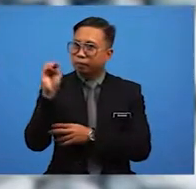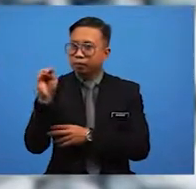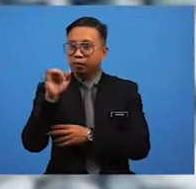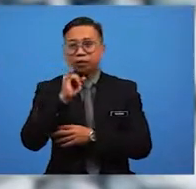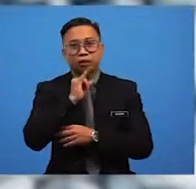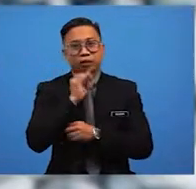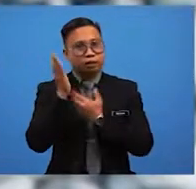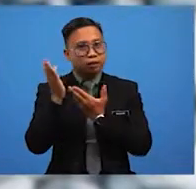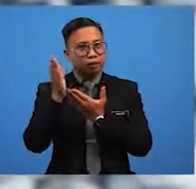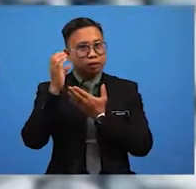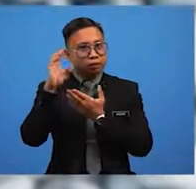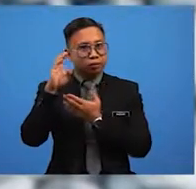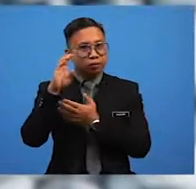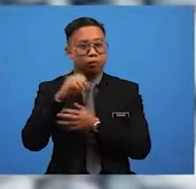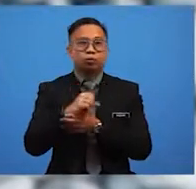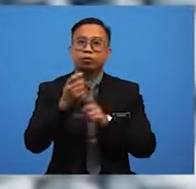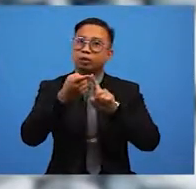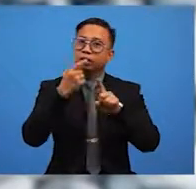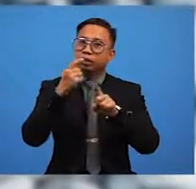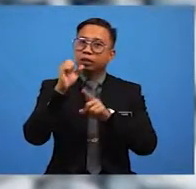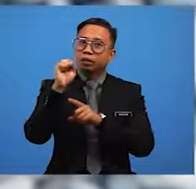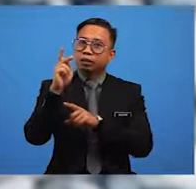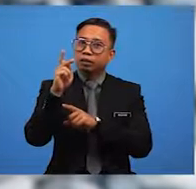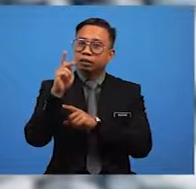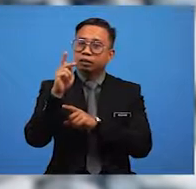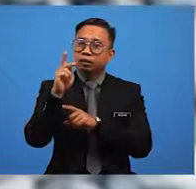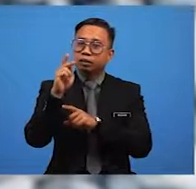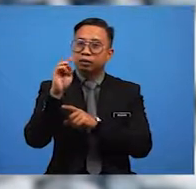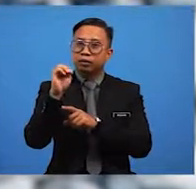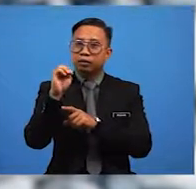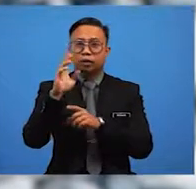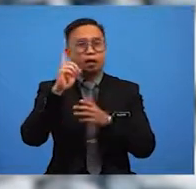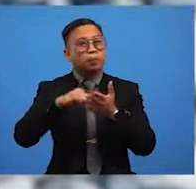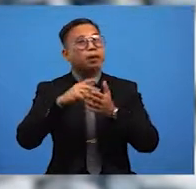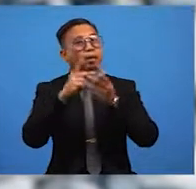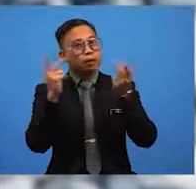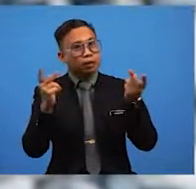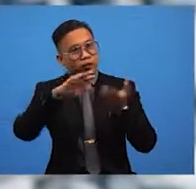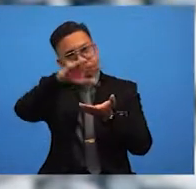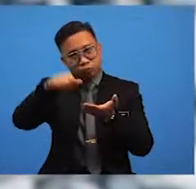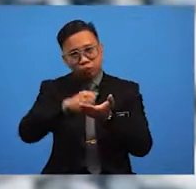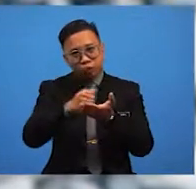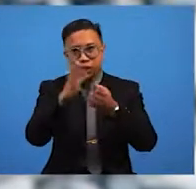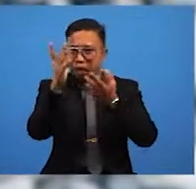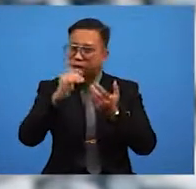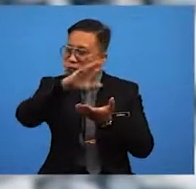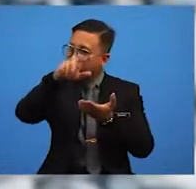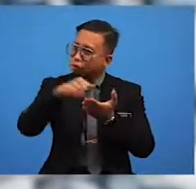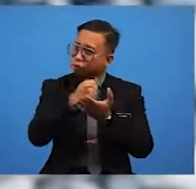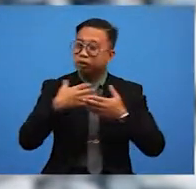Saya Puan Litwina dari SMK Seri Sentosa, Kuala Lumpur. Apa khabar semua? Harap semua anak murid cikgu sihat dan